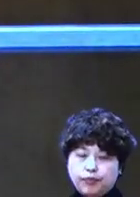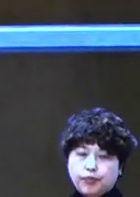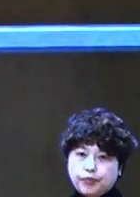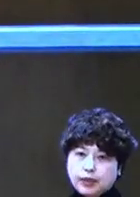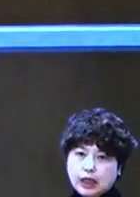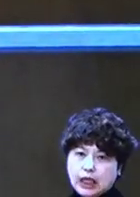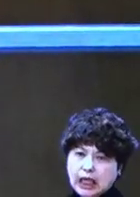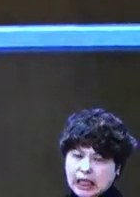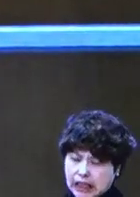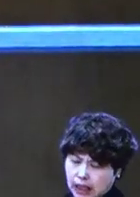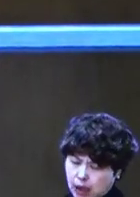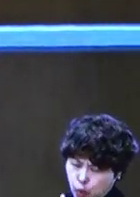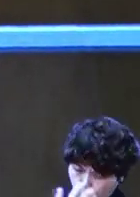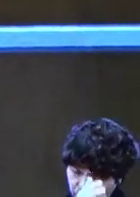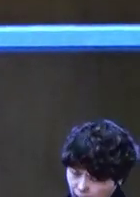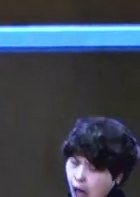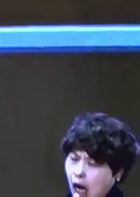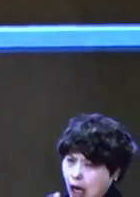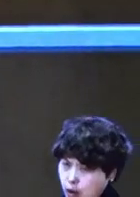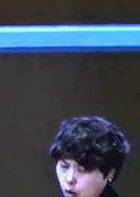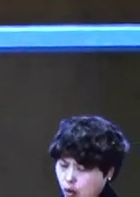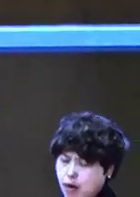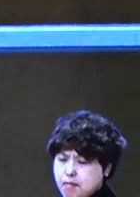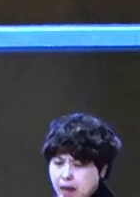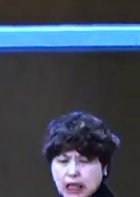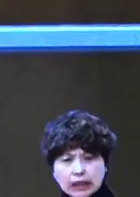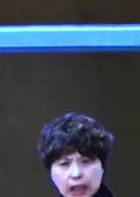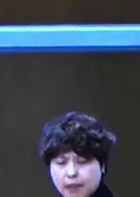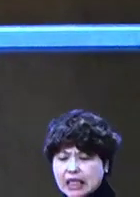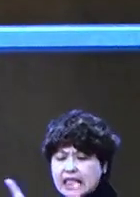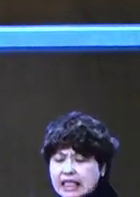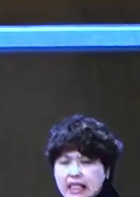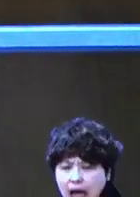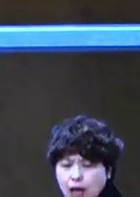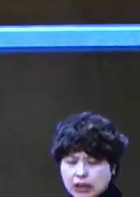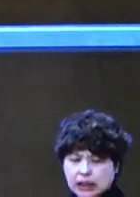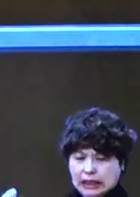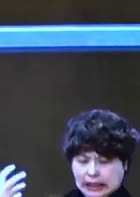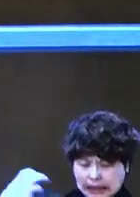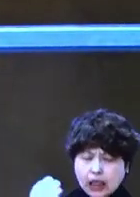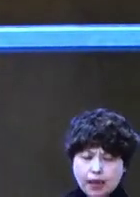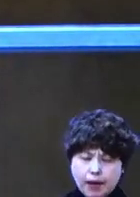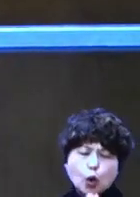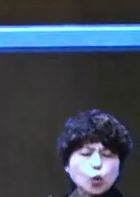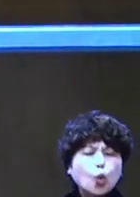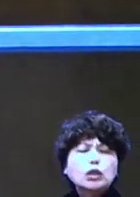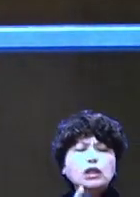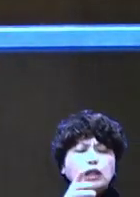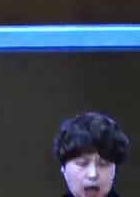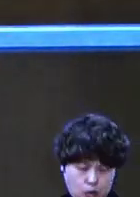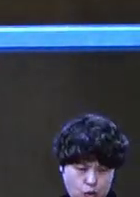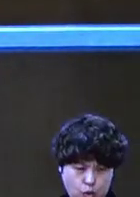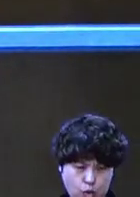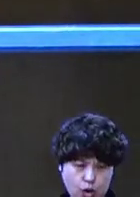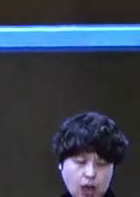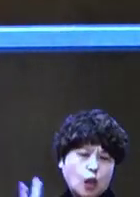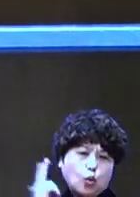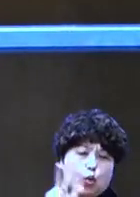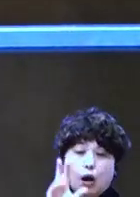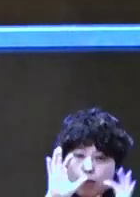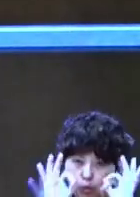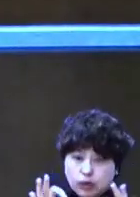아닌 1,400만 도민의 삶을 책임지는 경기도지사로 돌아오시고 그 점을 잊지